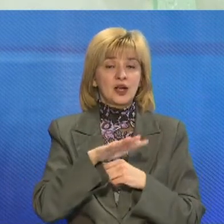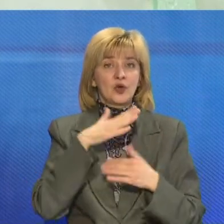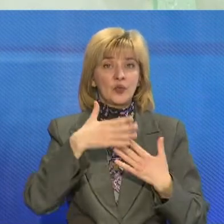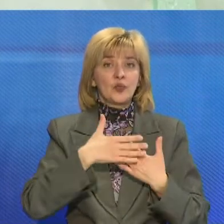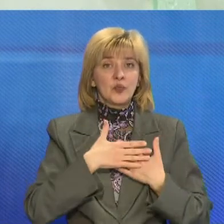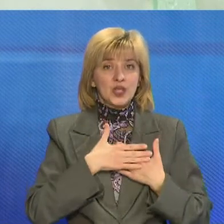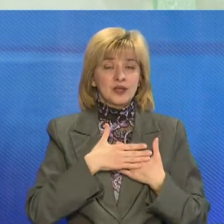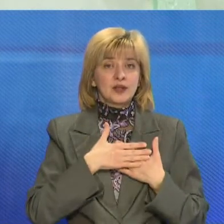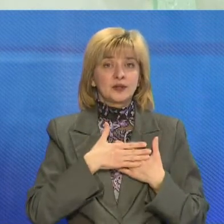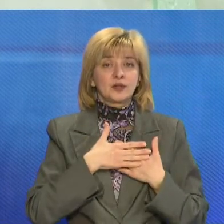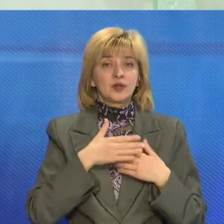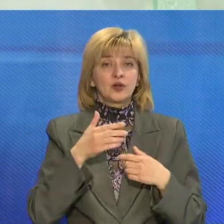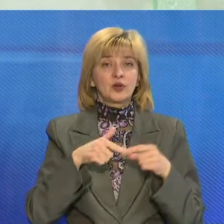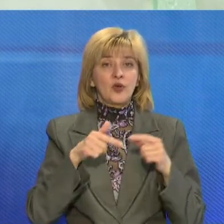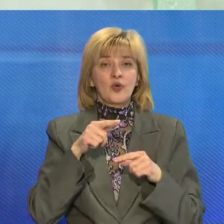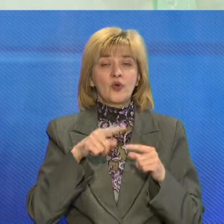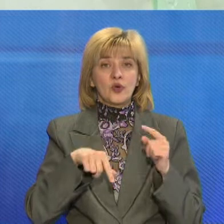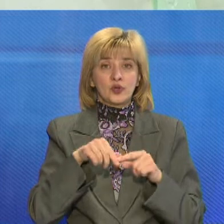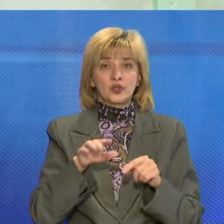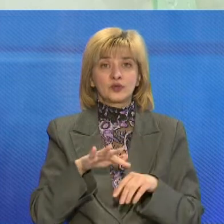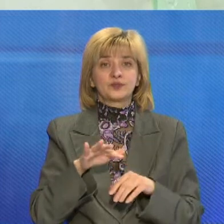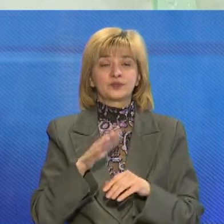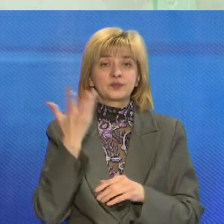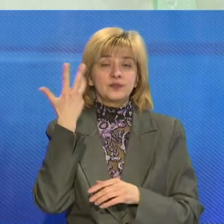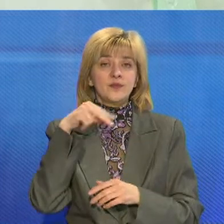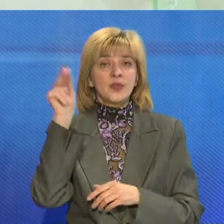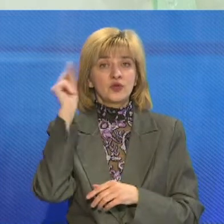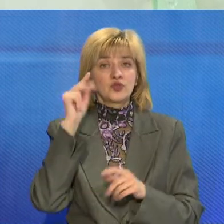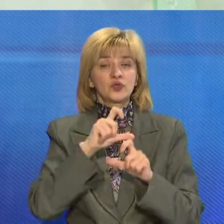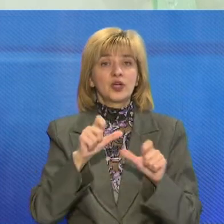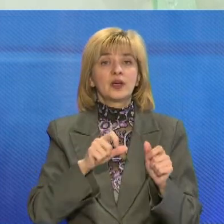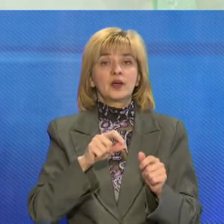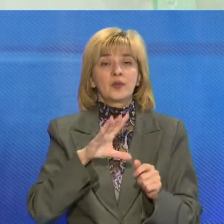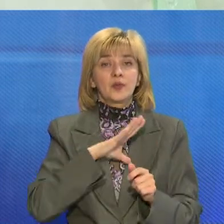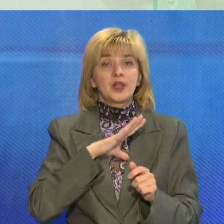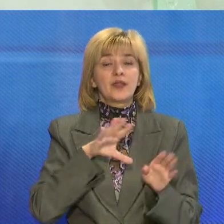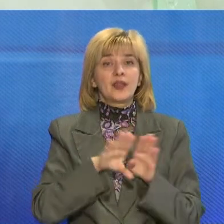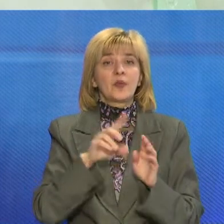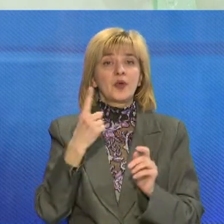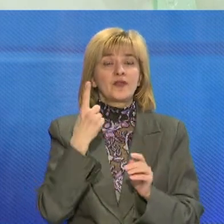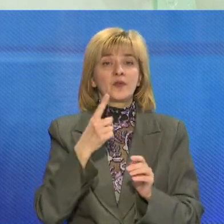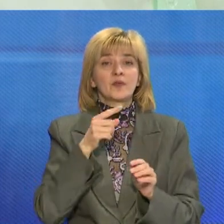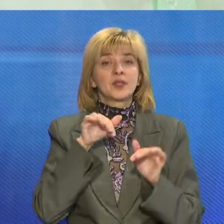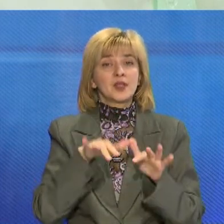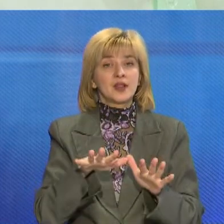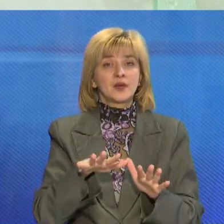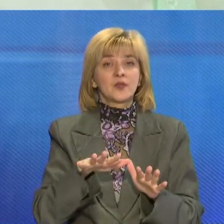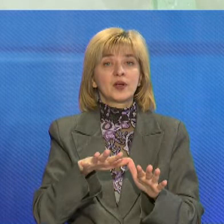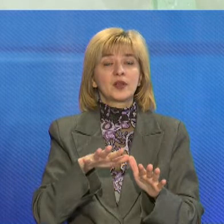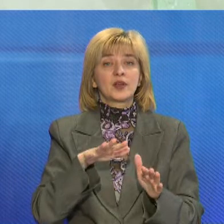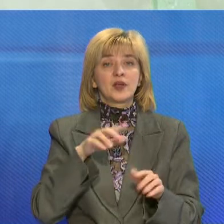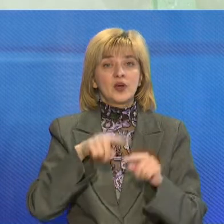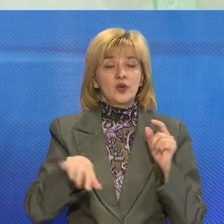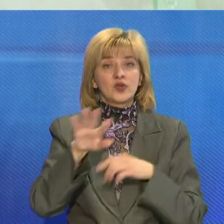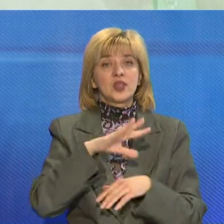когда училась в школе, хорошо помню, что у нас так как бы было раньше думая о родине, а потом о себе. Да? Первым делом самолеты, а все остальное –